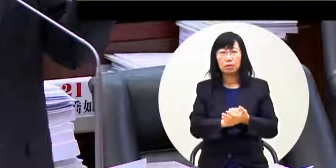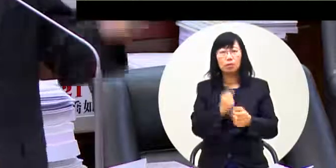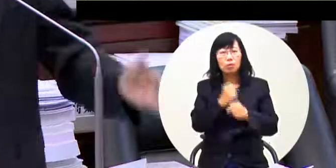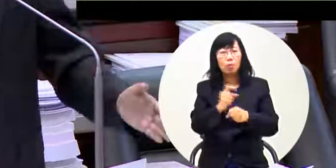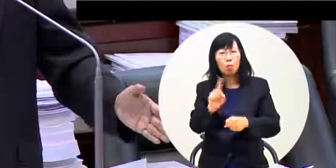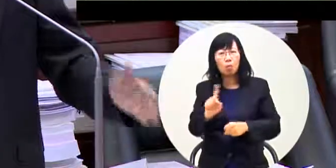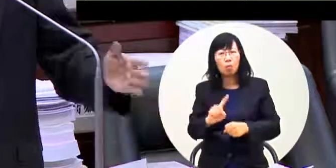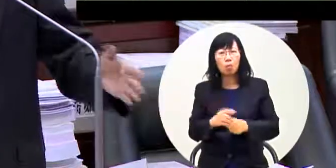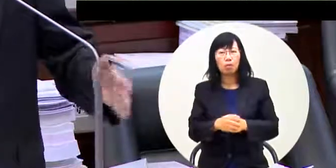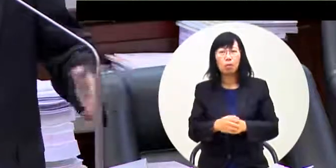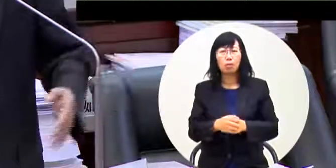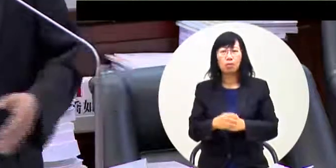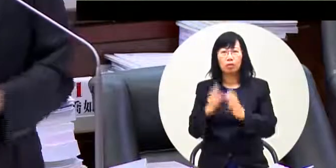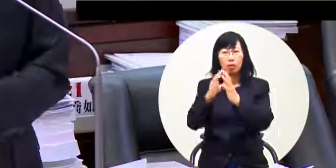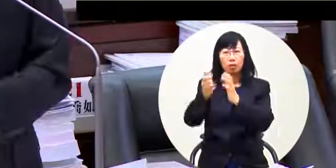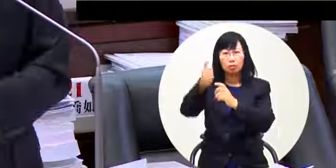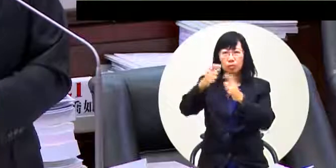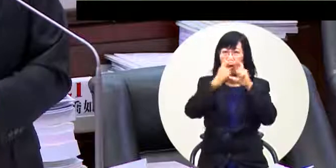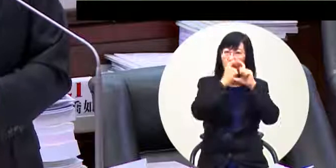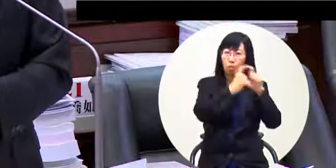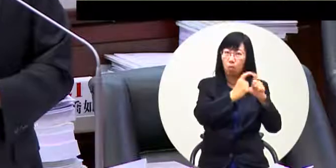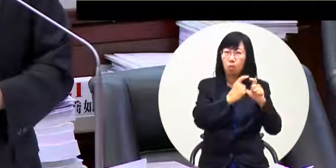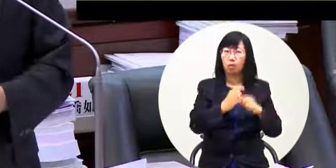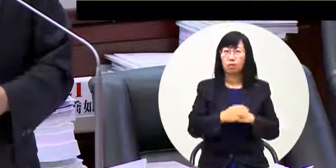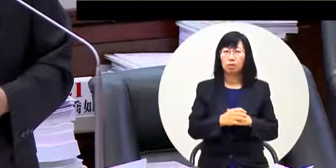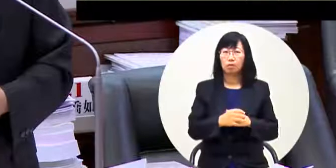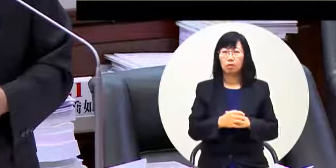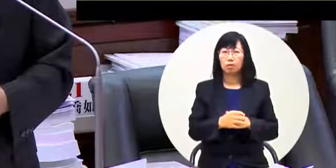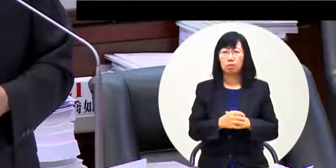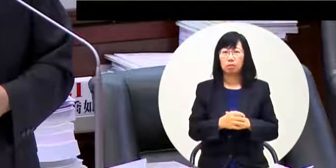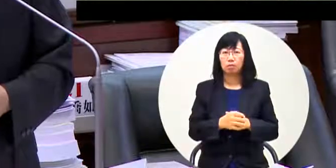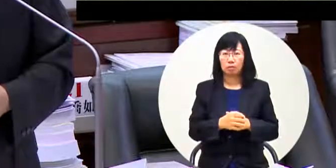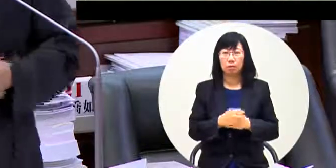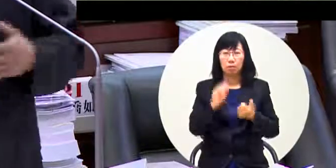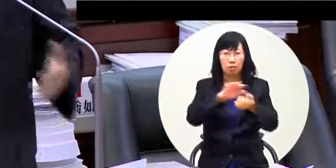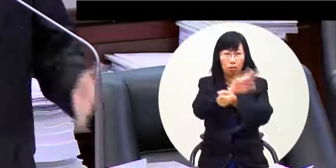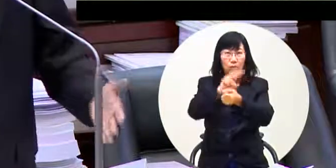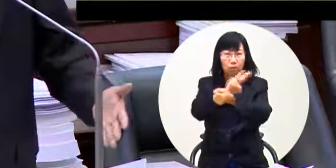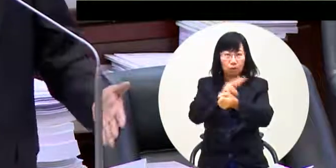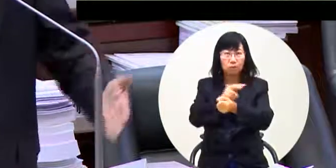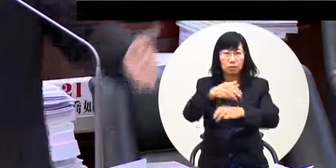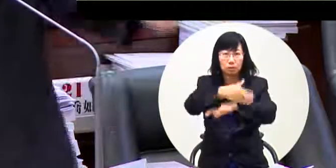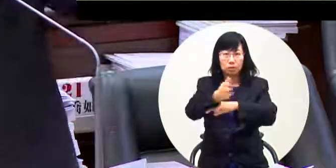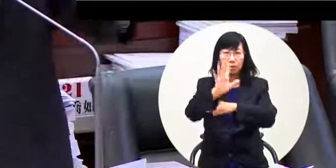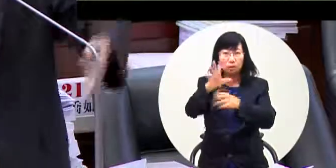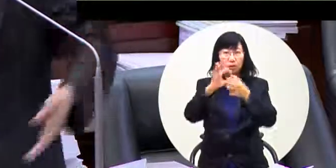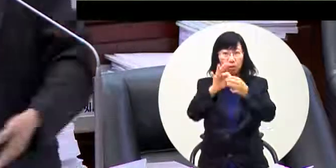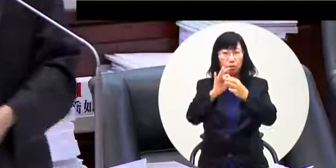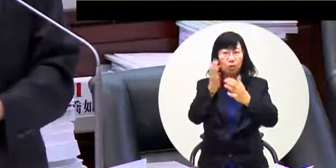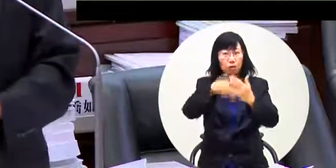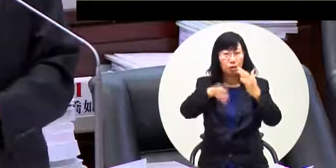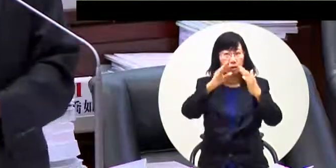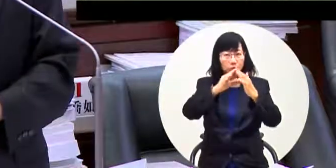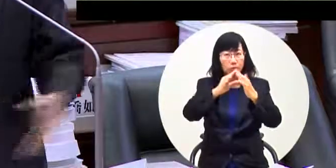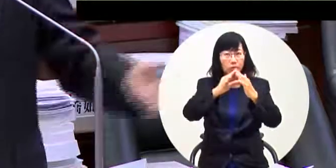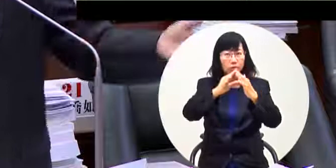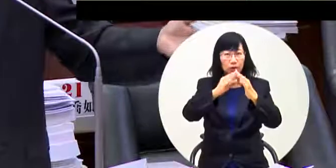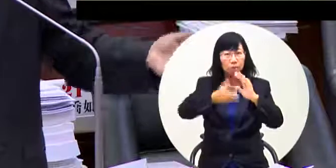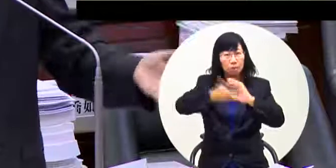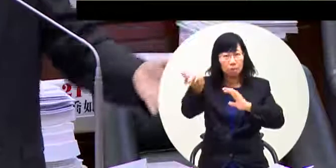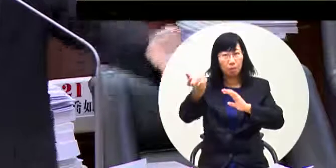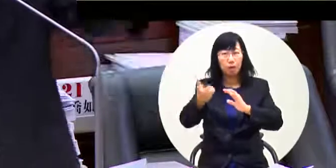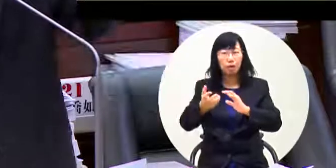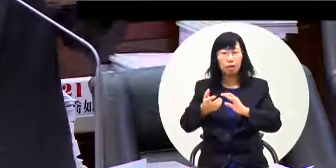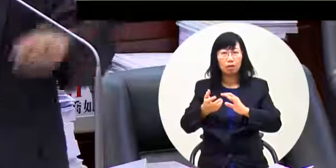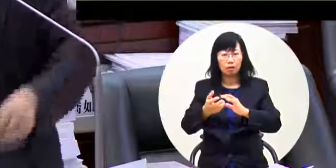因为在云林县就发生这样的问题。要不要签下？哦，要不要怎样？局长是不是回应一下这个问题？这是一个